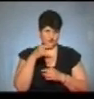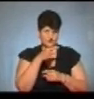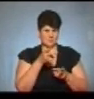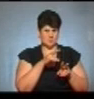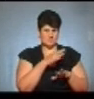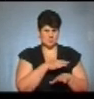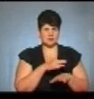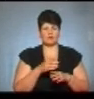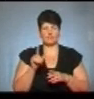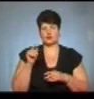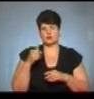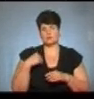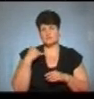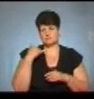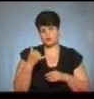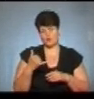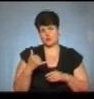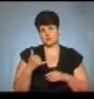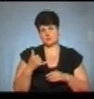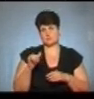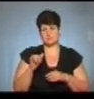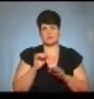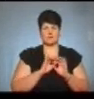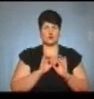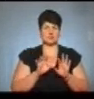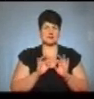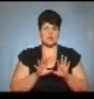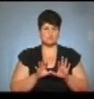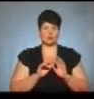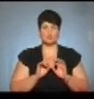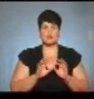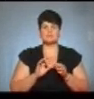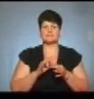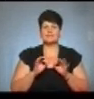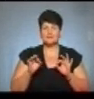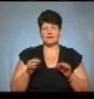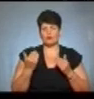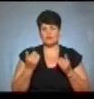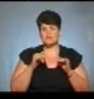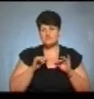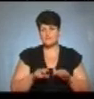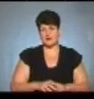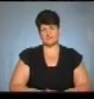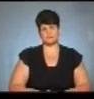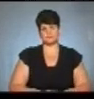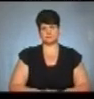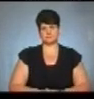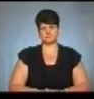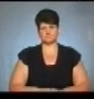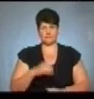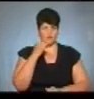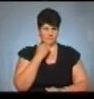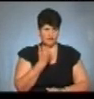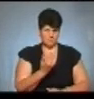студії, понеділок до вас передзвонять, і ми вам розкажемо і пояснимо детальніше по вашій справі. Дякую вам,